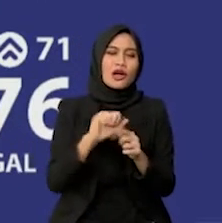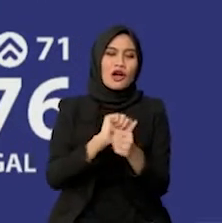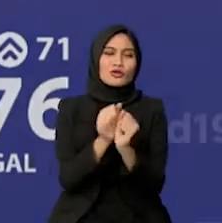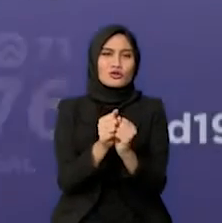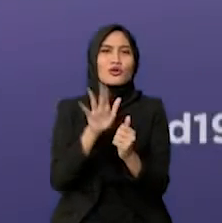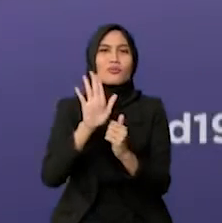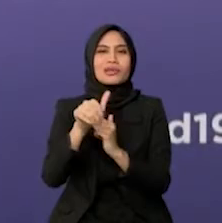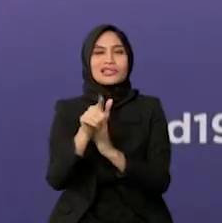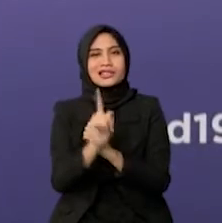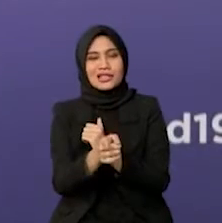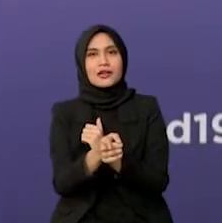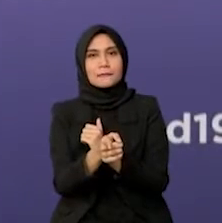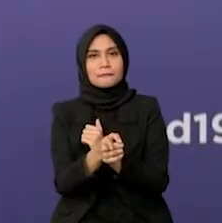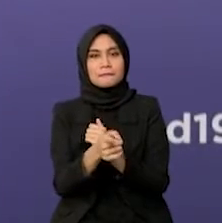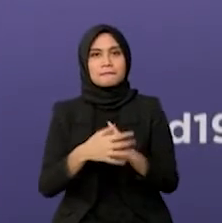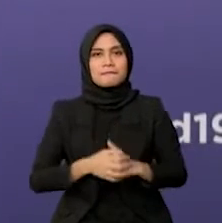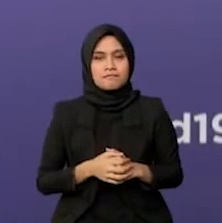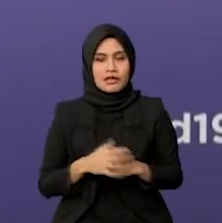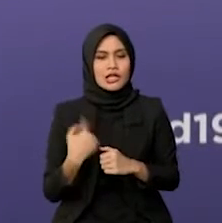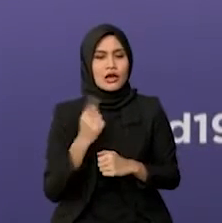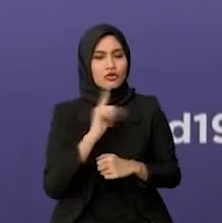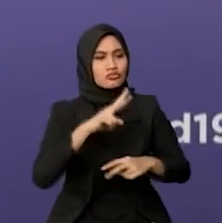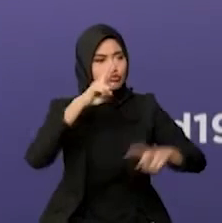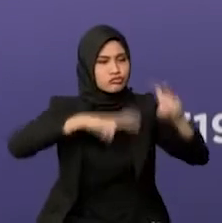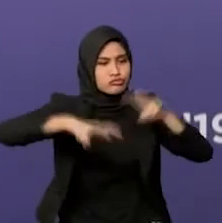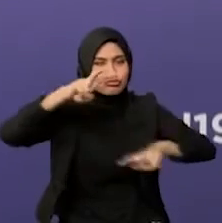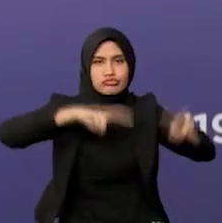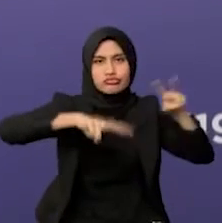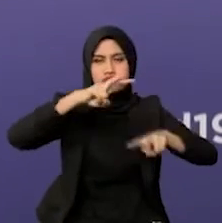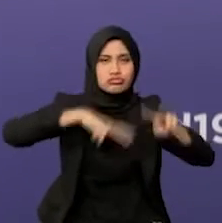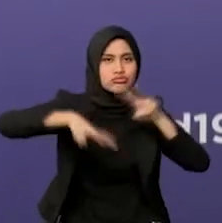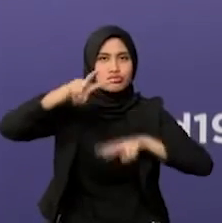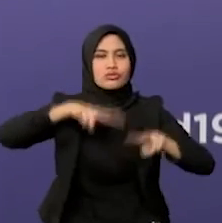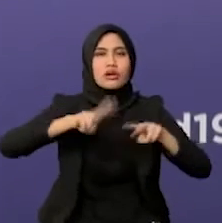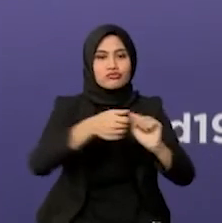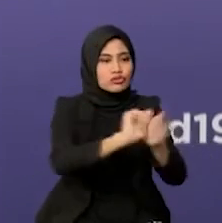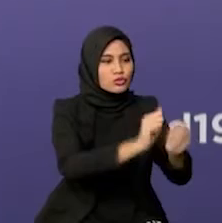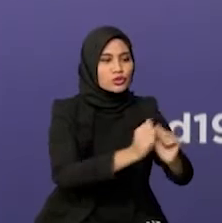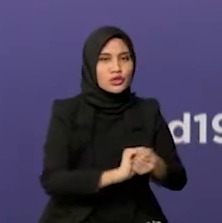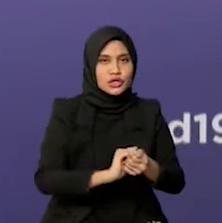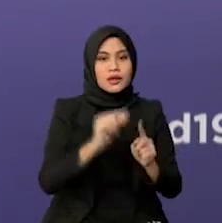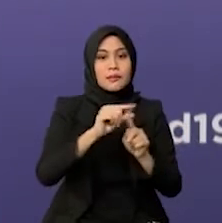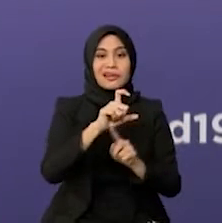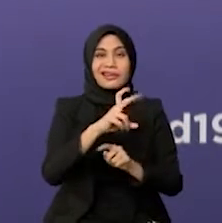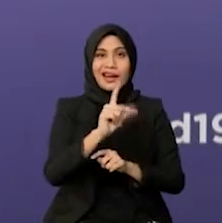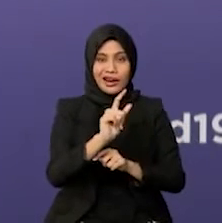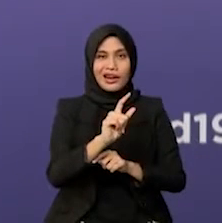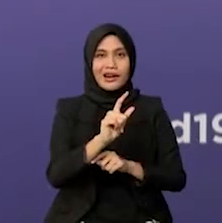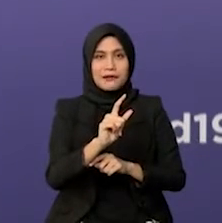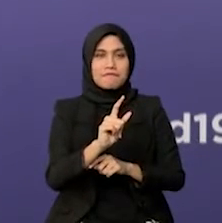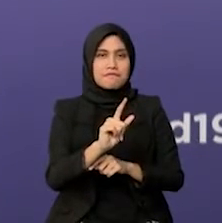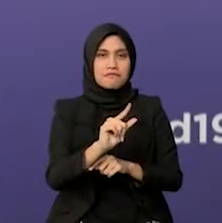kasus yang kita identifikasi setiap hari dari hasil pemeriksaan PCR real-time